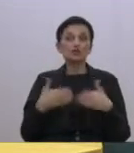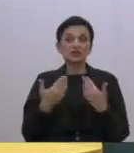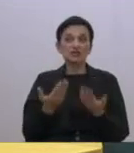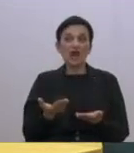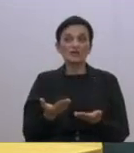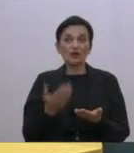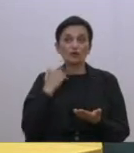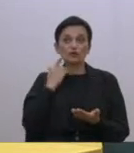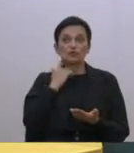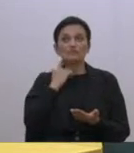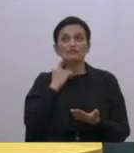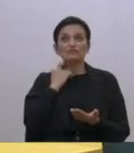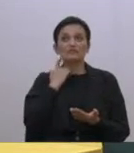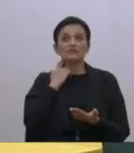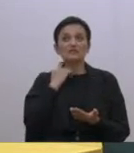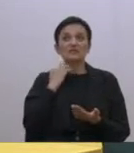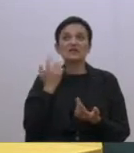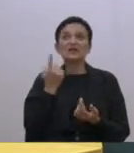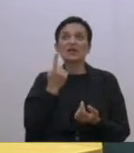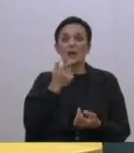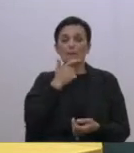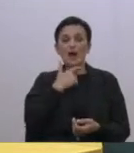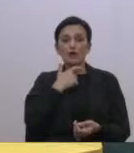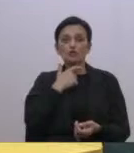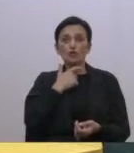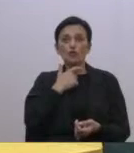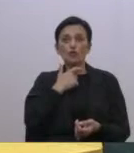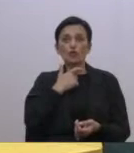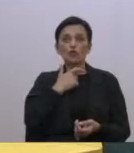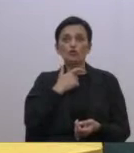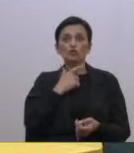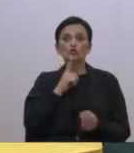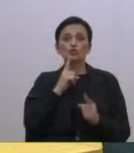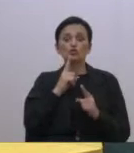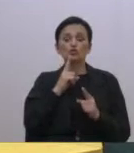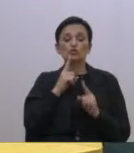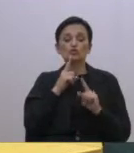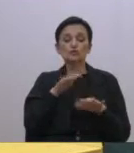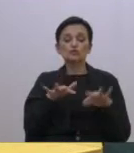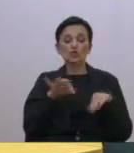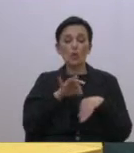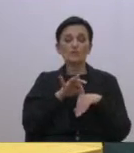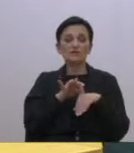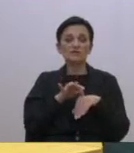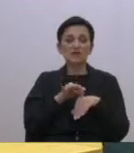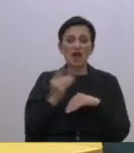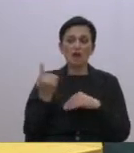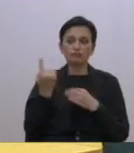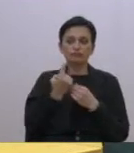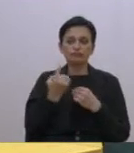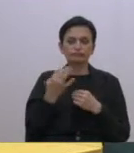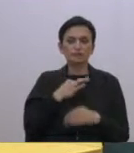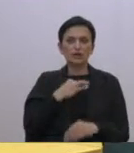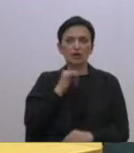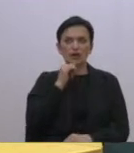კი რაღაცნაირად, აი რაღაცის მიქნა ბატონმა ცხომის წამყვანმა, რომ თითქოს